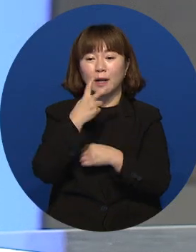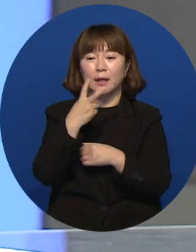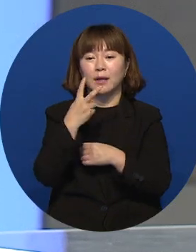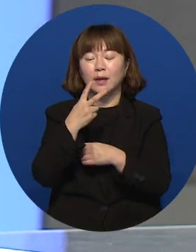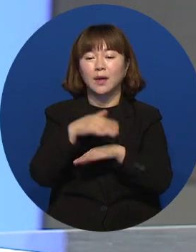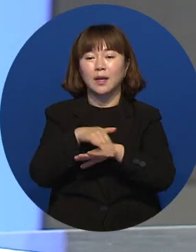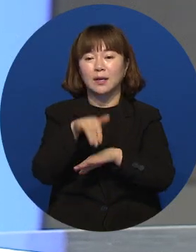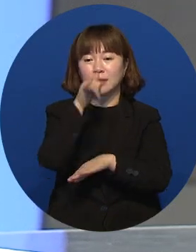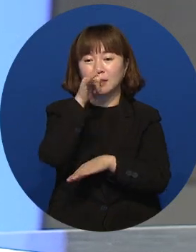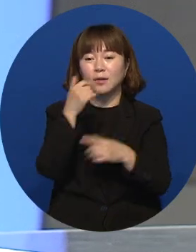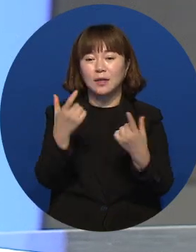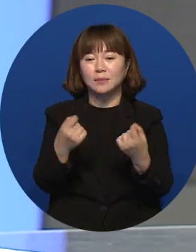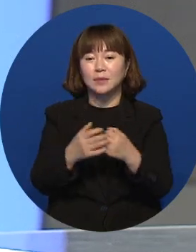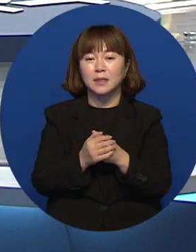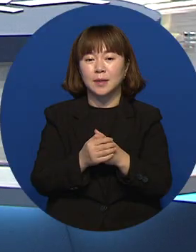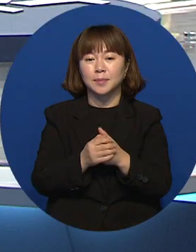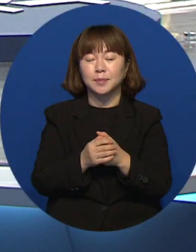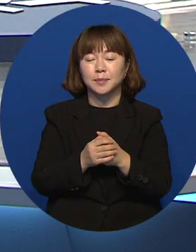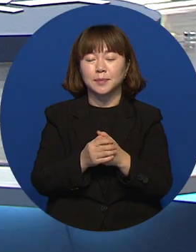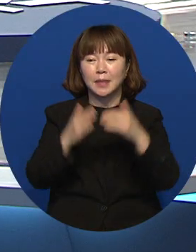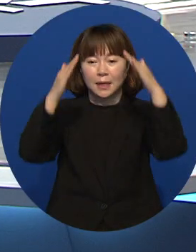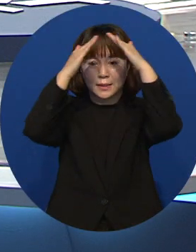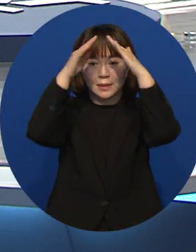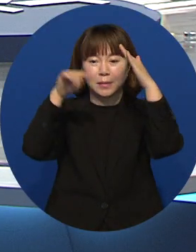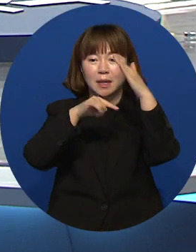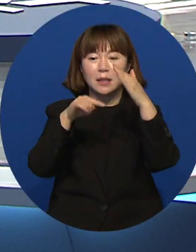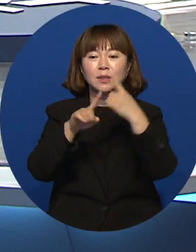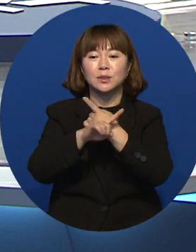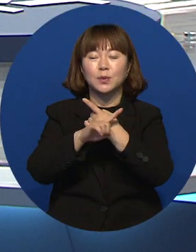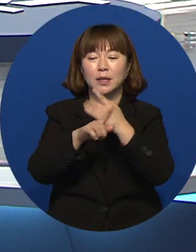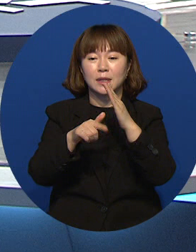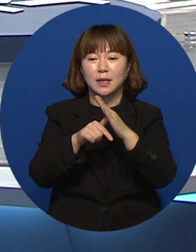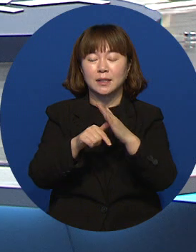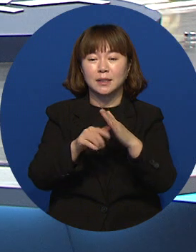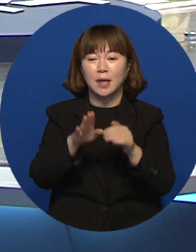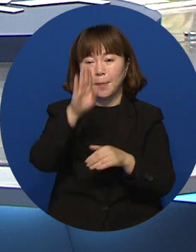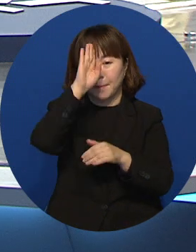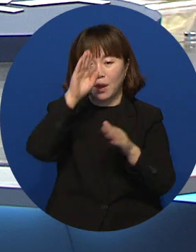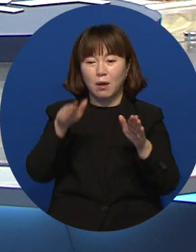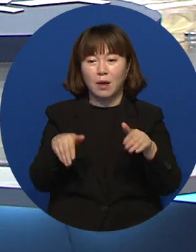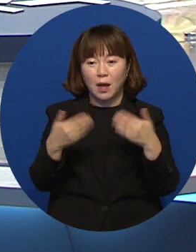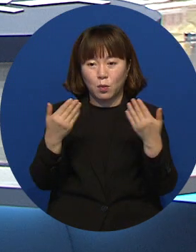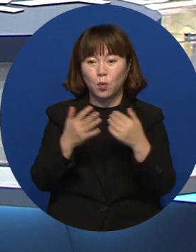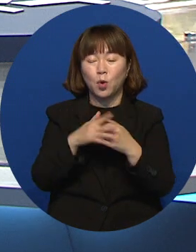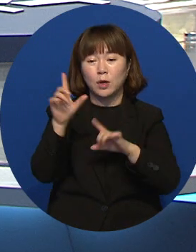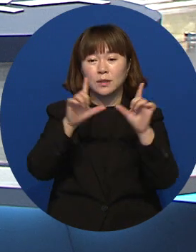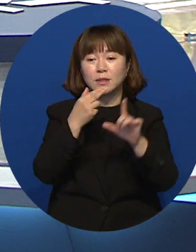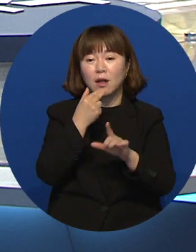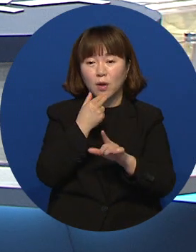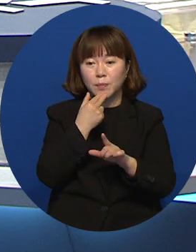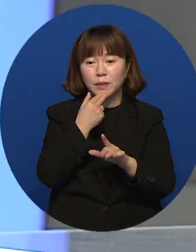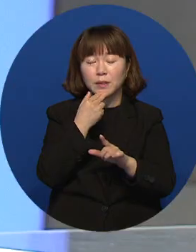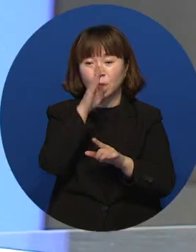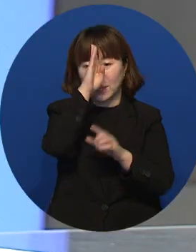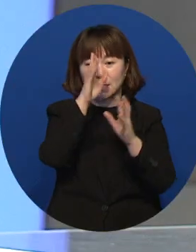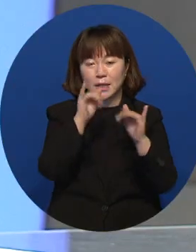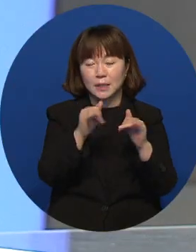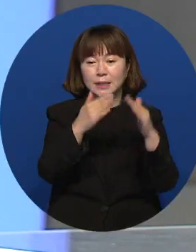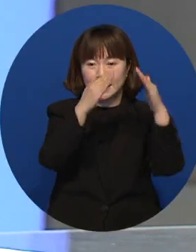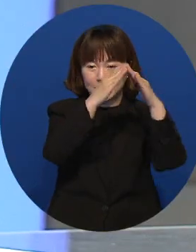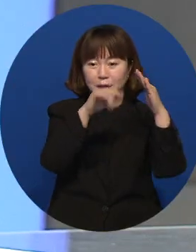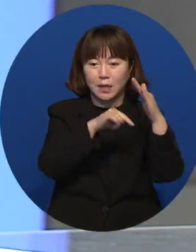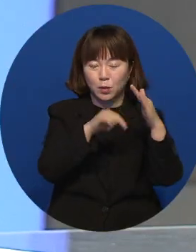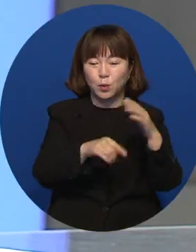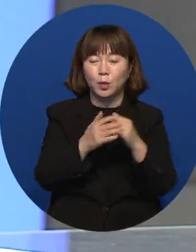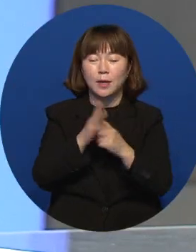이제 그 그 주로 이제 경치 관제 나느 증상 환자는 재채기를 하고 그리고 이제 중 쭉 중등도 안자는 요 이번